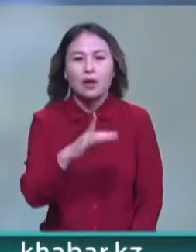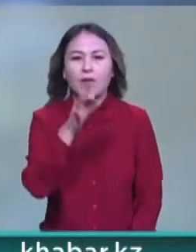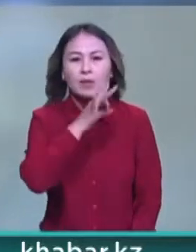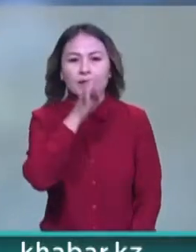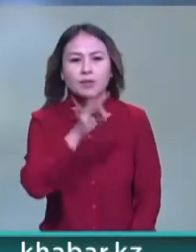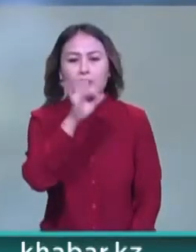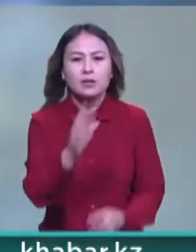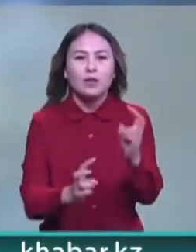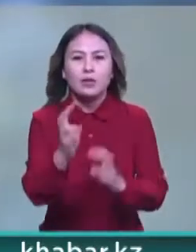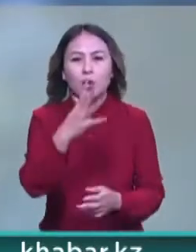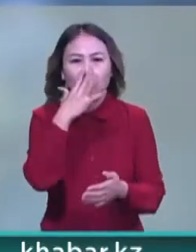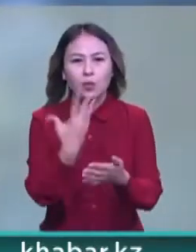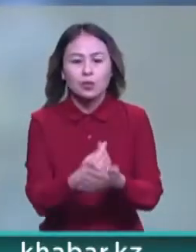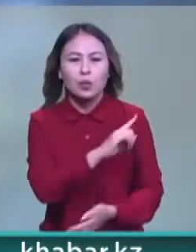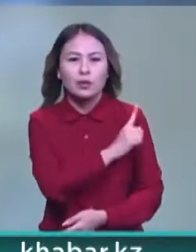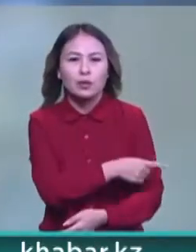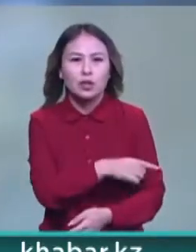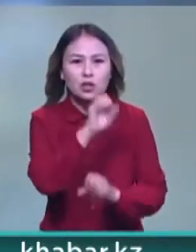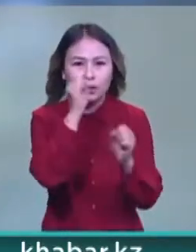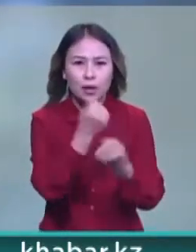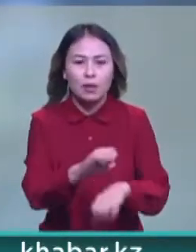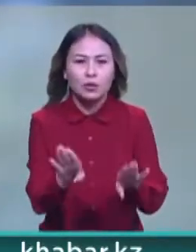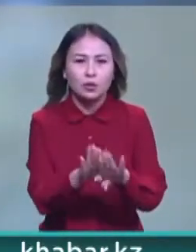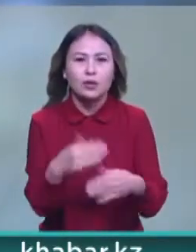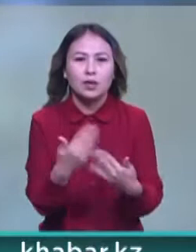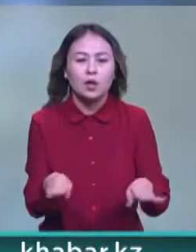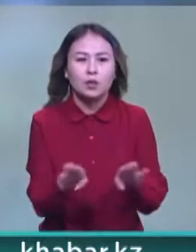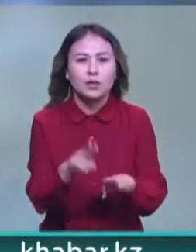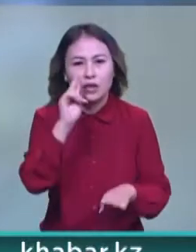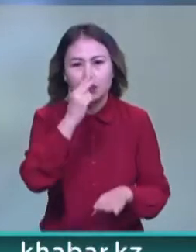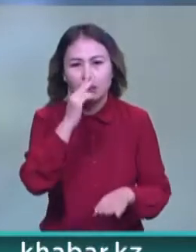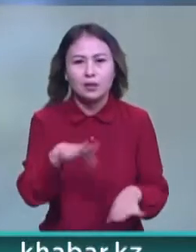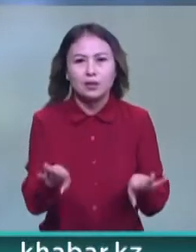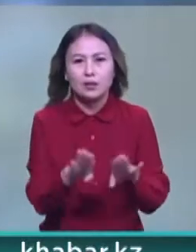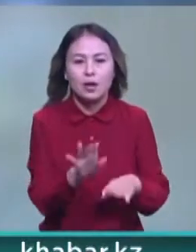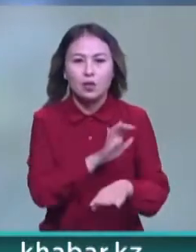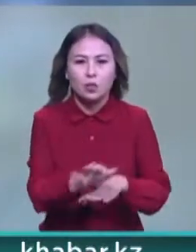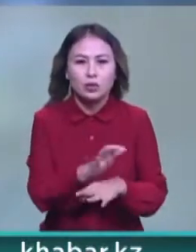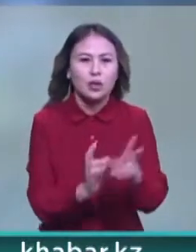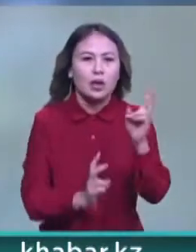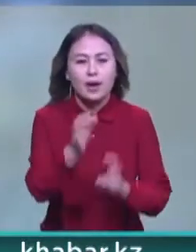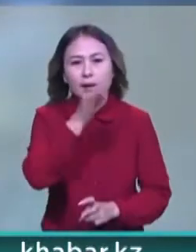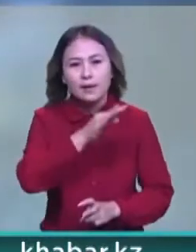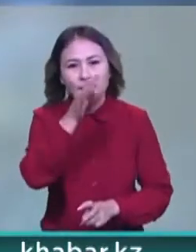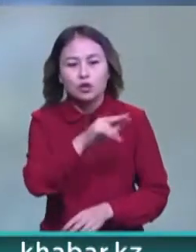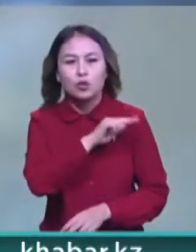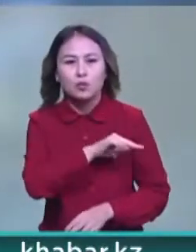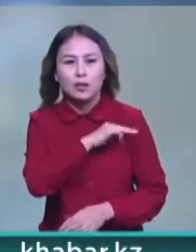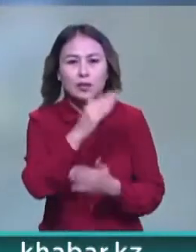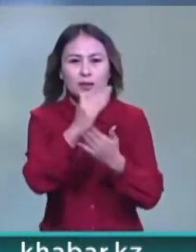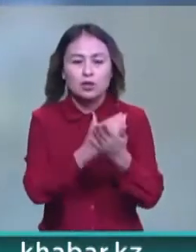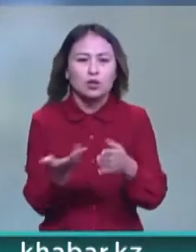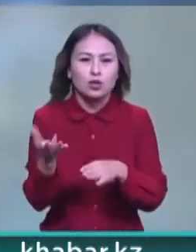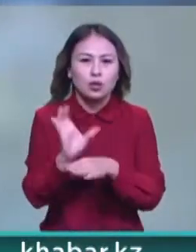Қазақстандағы фармацевтикалық зауыттар өз қуаттылығын жылдам арттыруда. Дәл осындай Шымкенттегі дәрі өндіруші ірі кәсіпорын